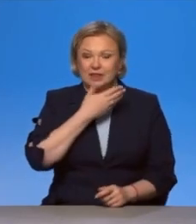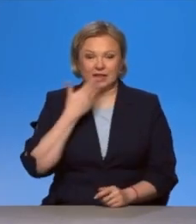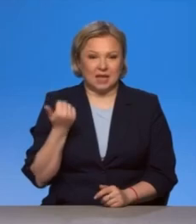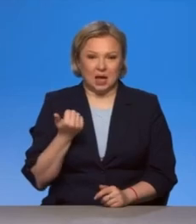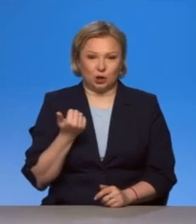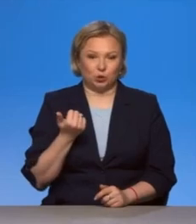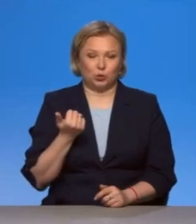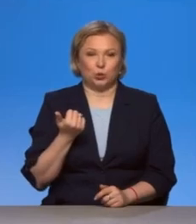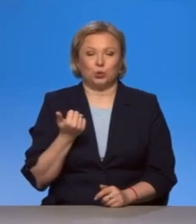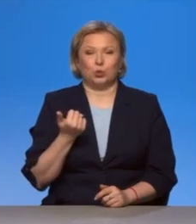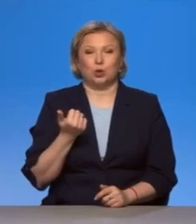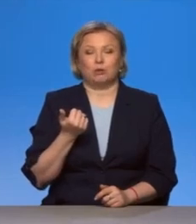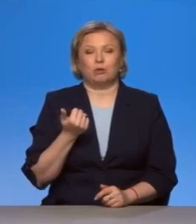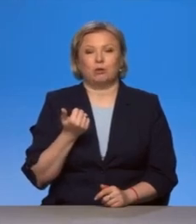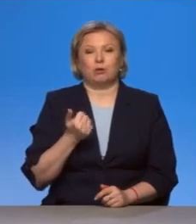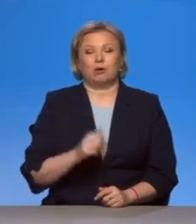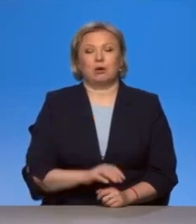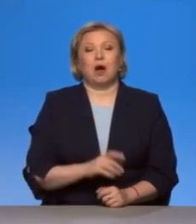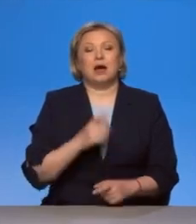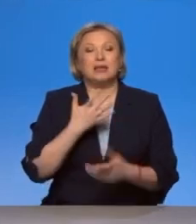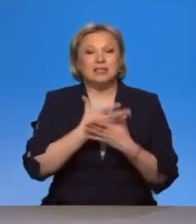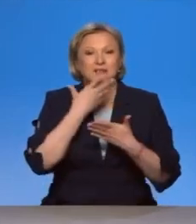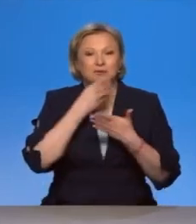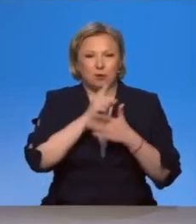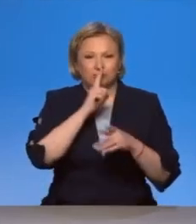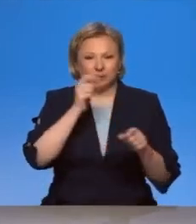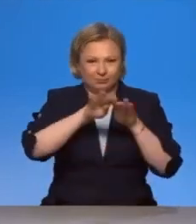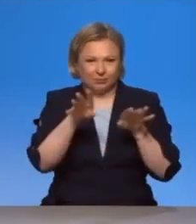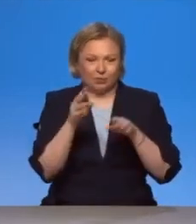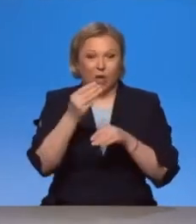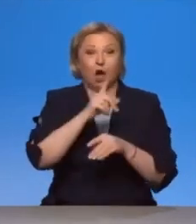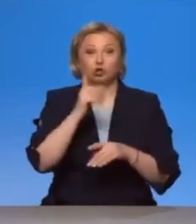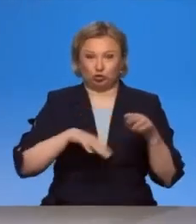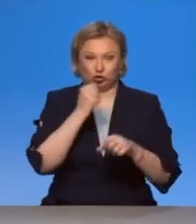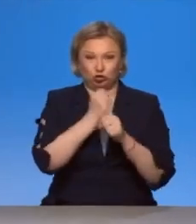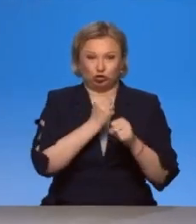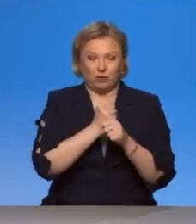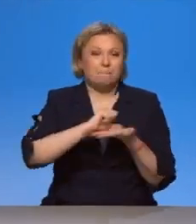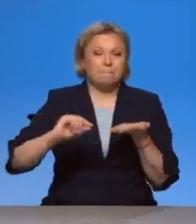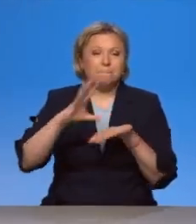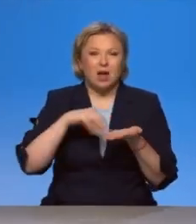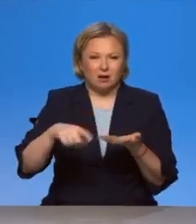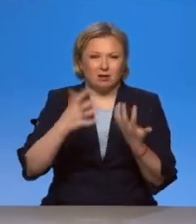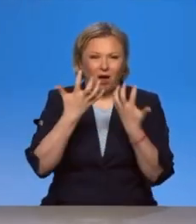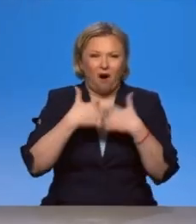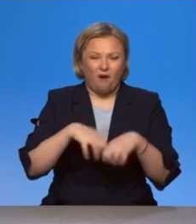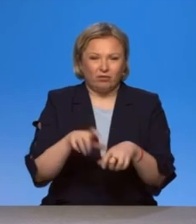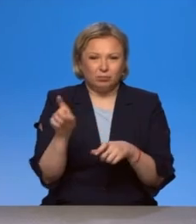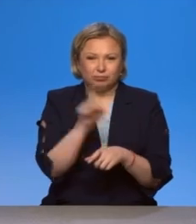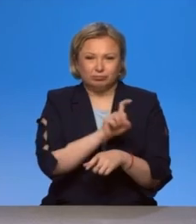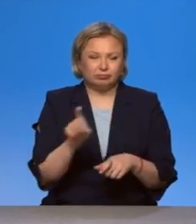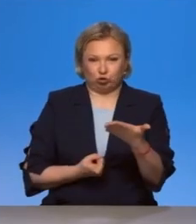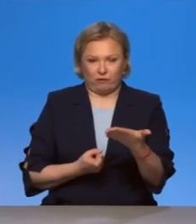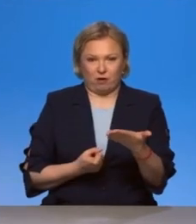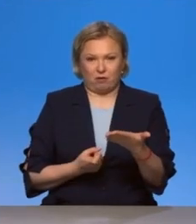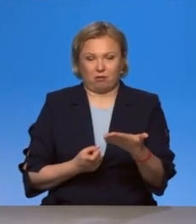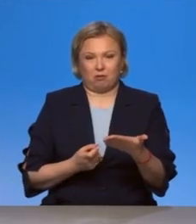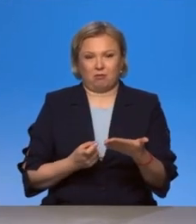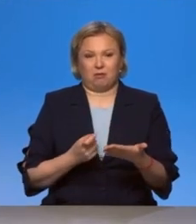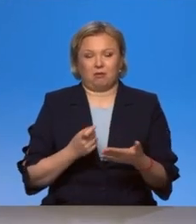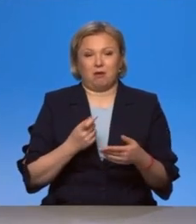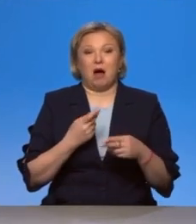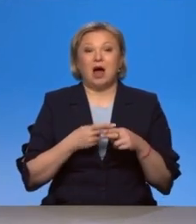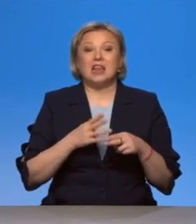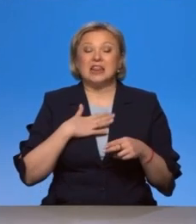его отличительными чертами. То, что сделано рукой человека, невозможно повторить на автоматах. Наши